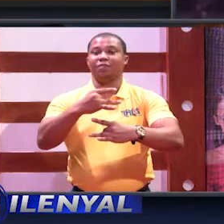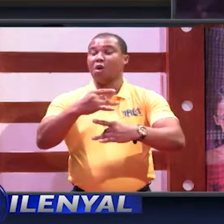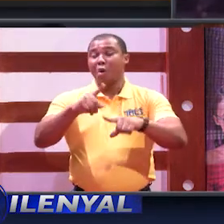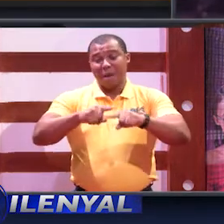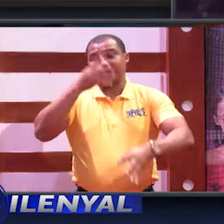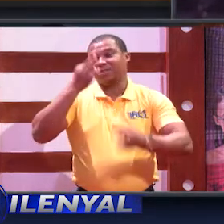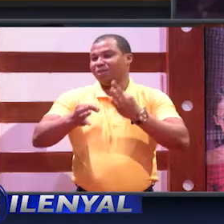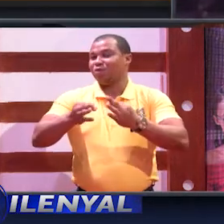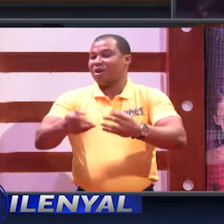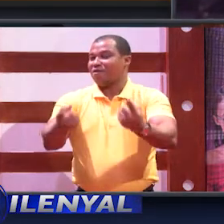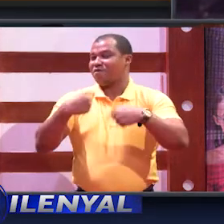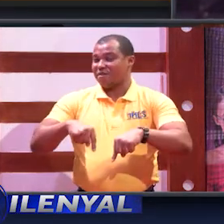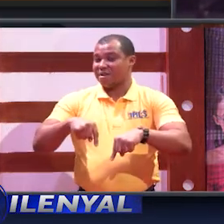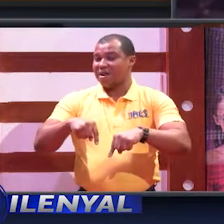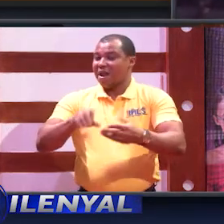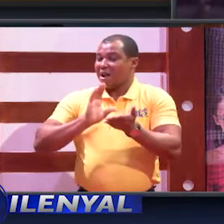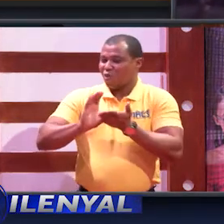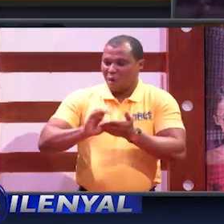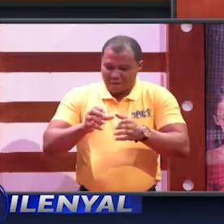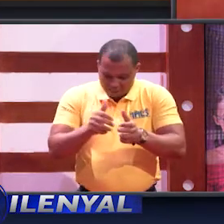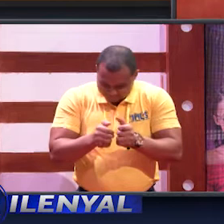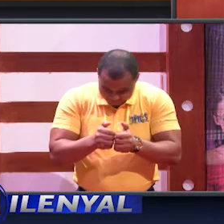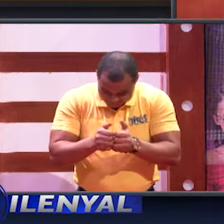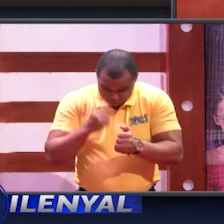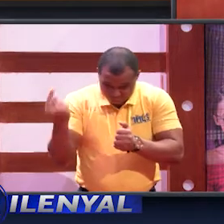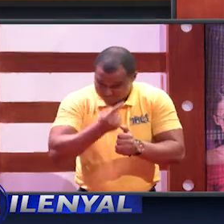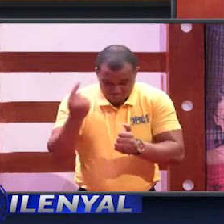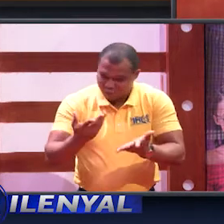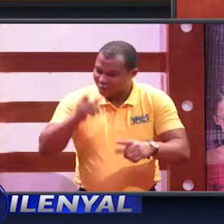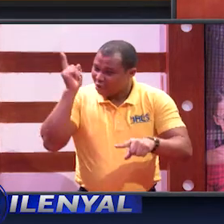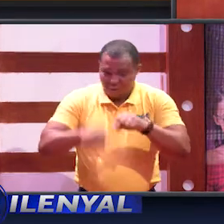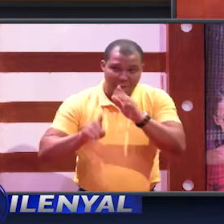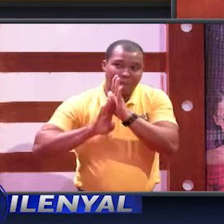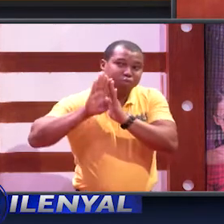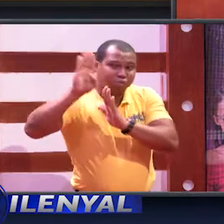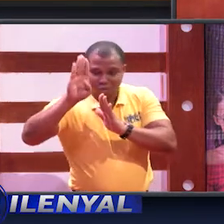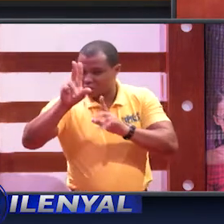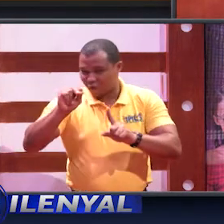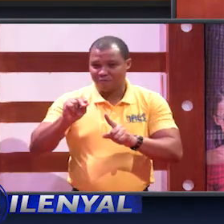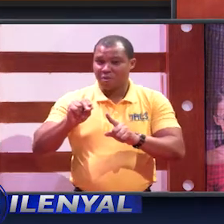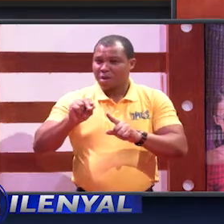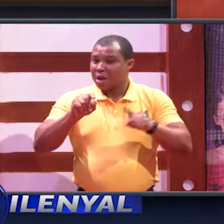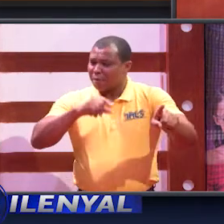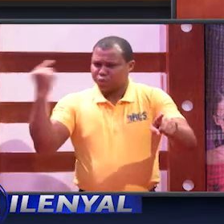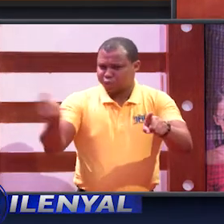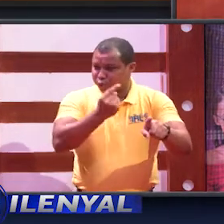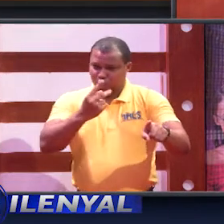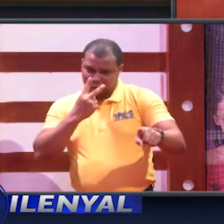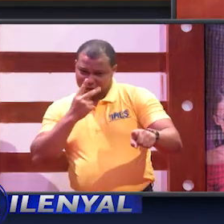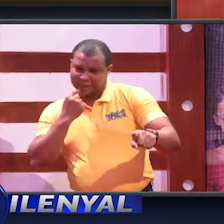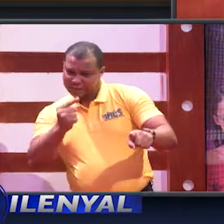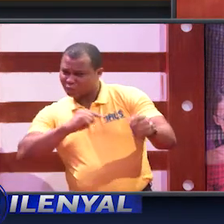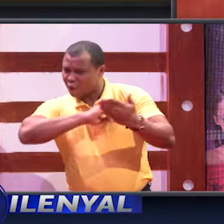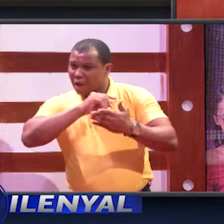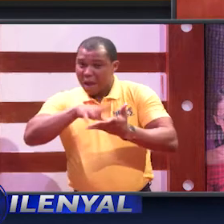lab chat, c'est WhatsApp. Parce que non, de juste des étudiants, c'est une langue visuelle. Donc, ça veut dire qu'il faut